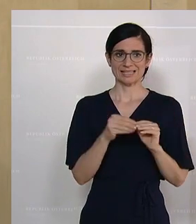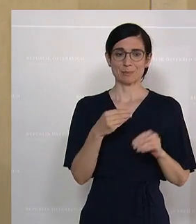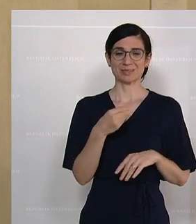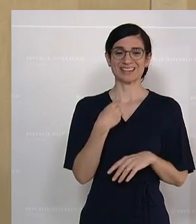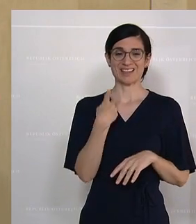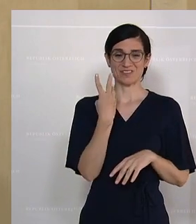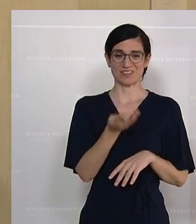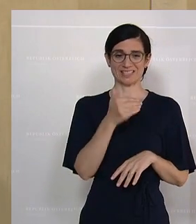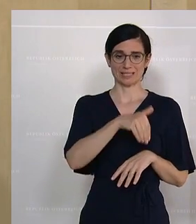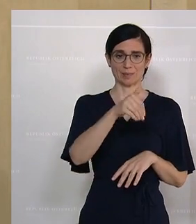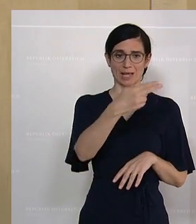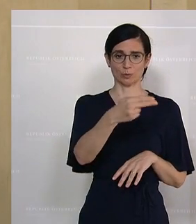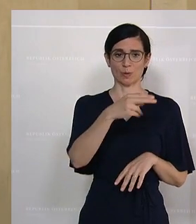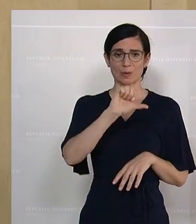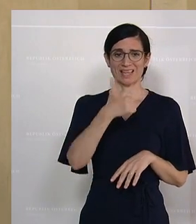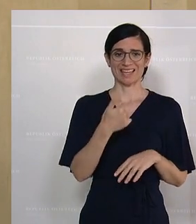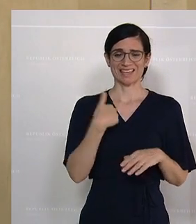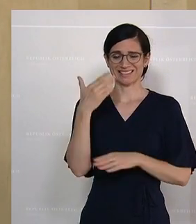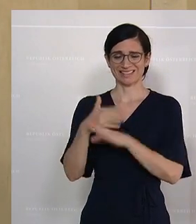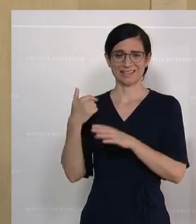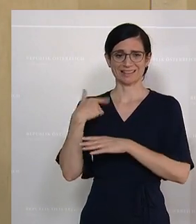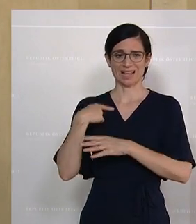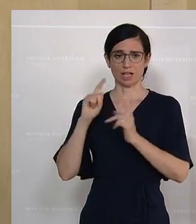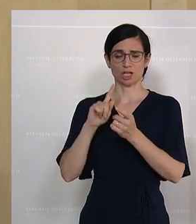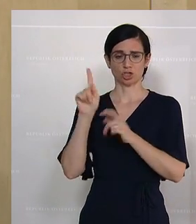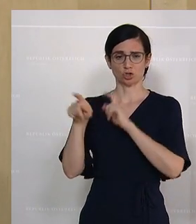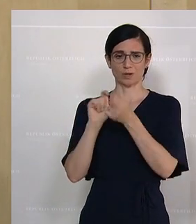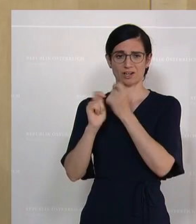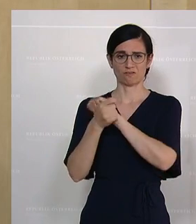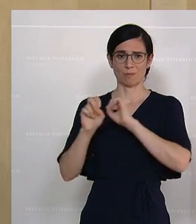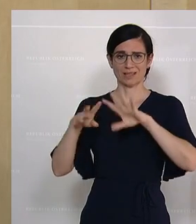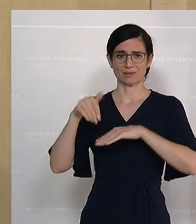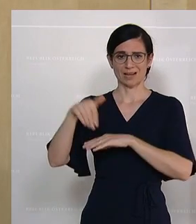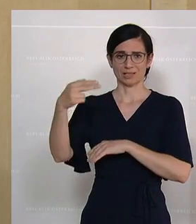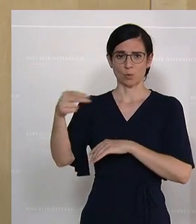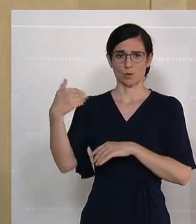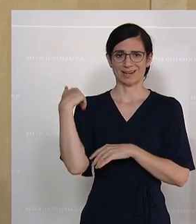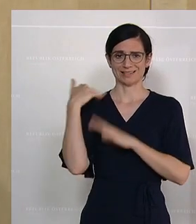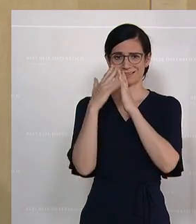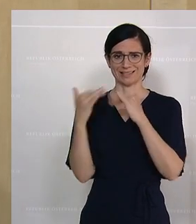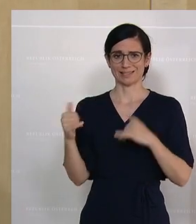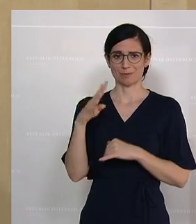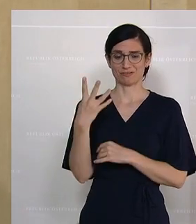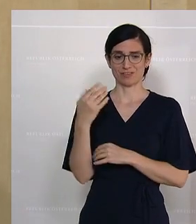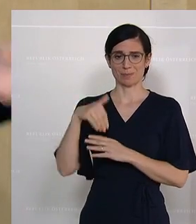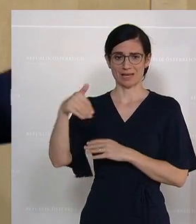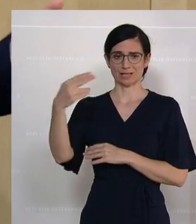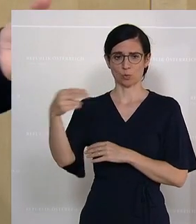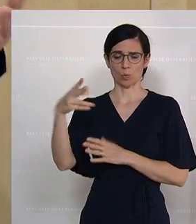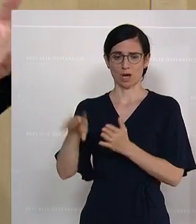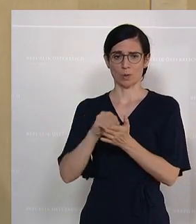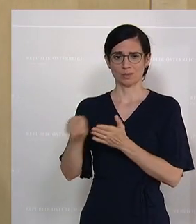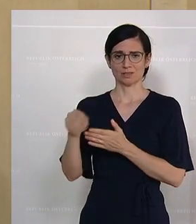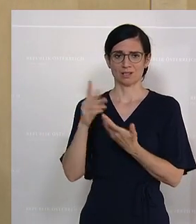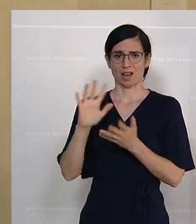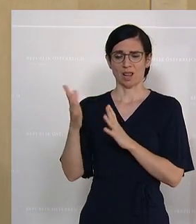erst der teil der steuerreform 18 milliarden euro erste steuerungs paket im letzten dezember vier milliarden euro auszahlung zum